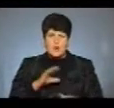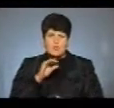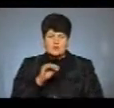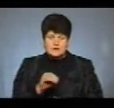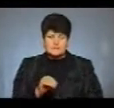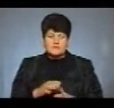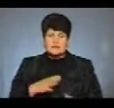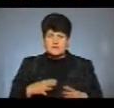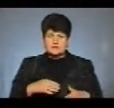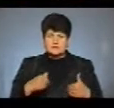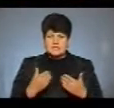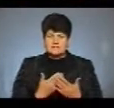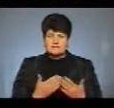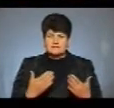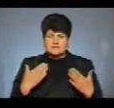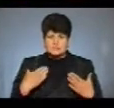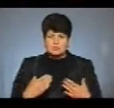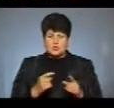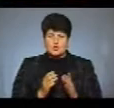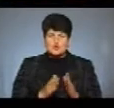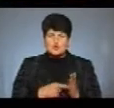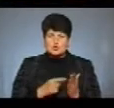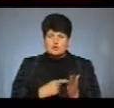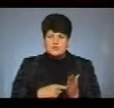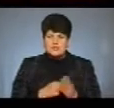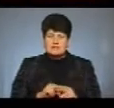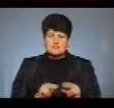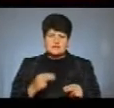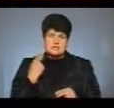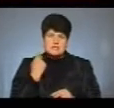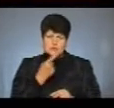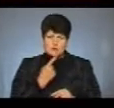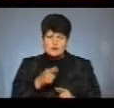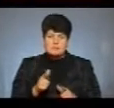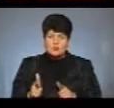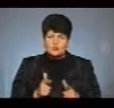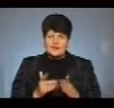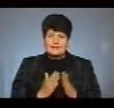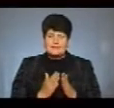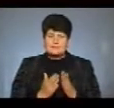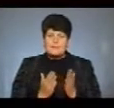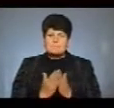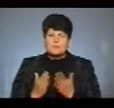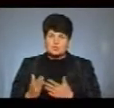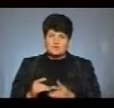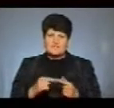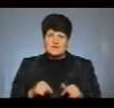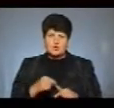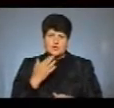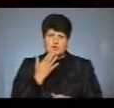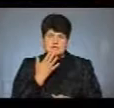представили виставку посібників і словників для вчителів англійської мови. Її підготували бібліотекарі відділу іноземної